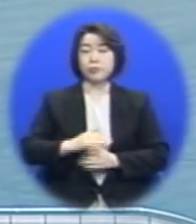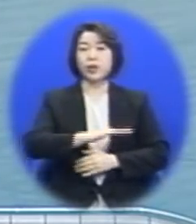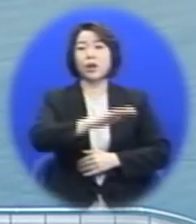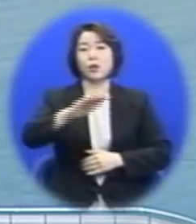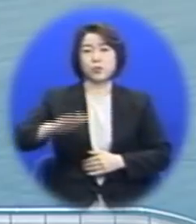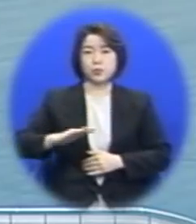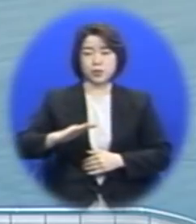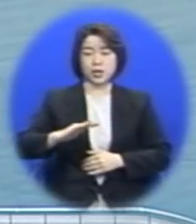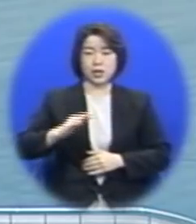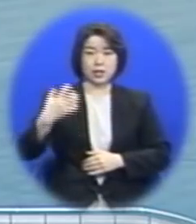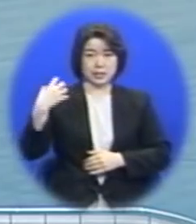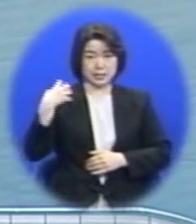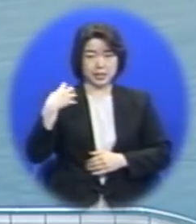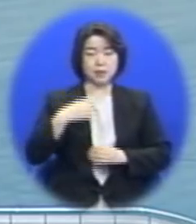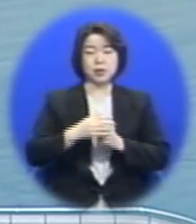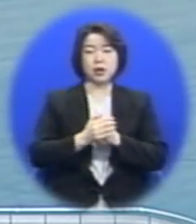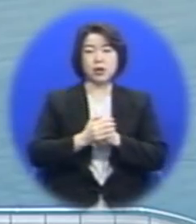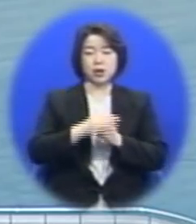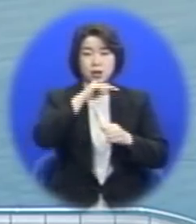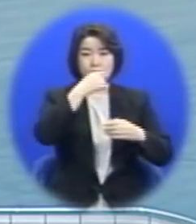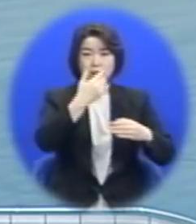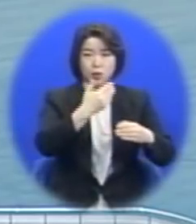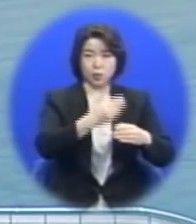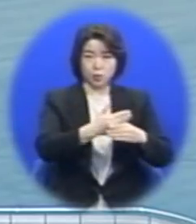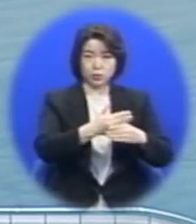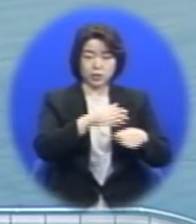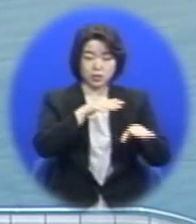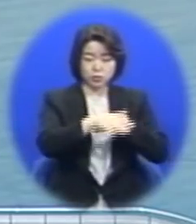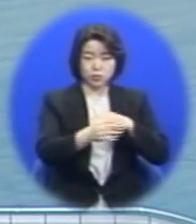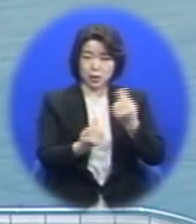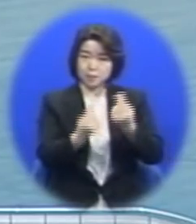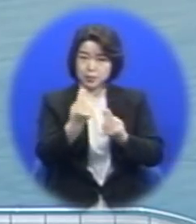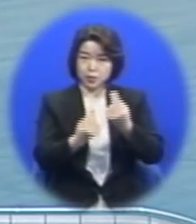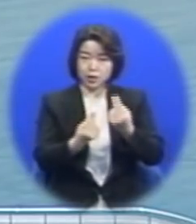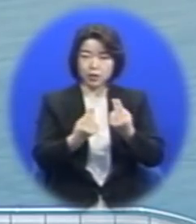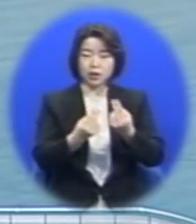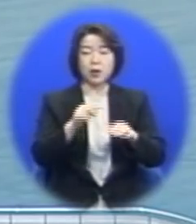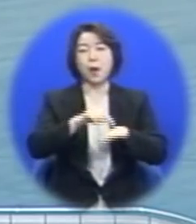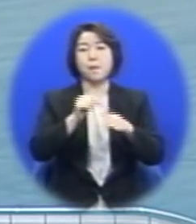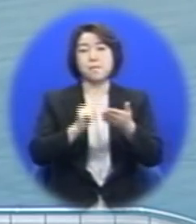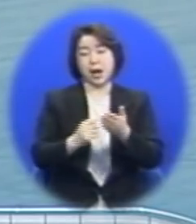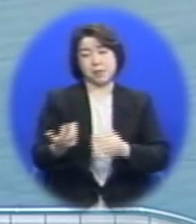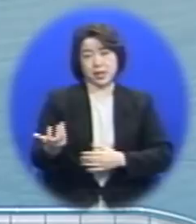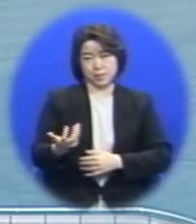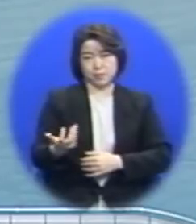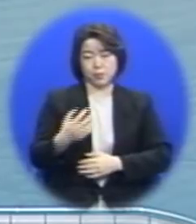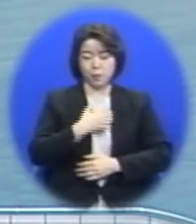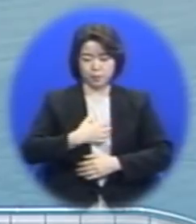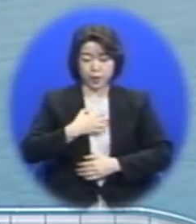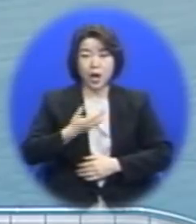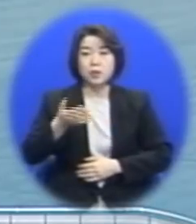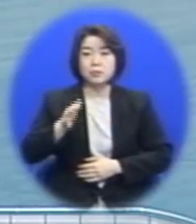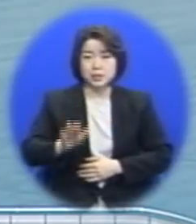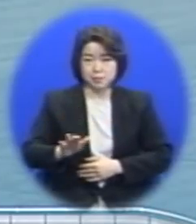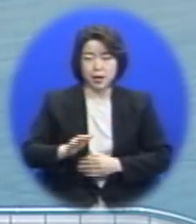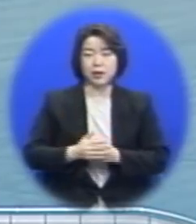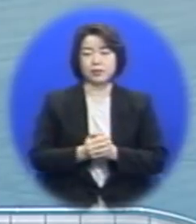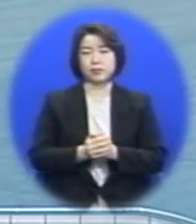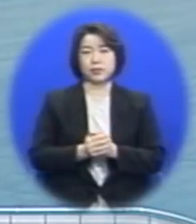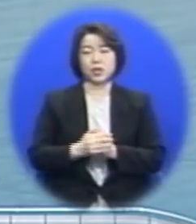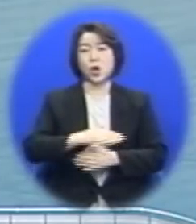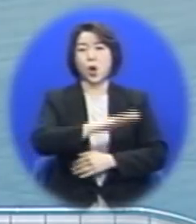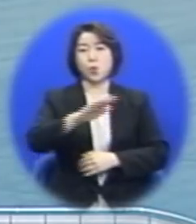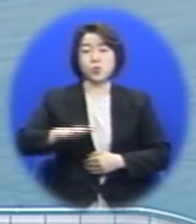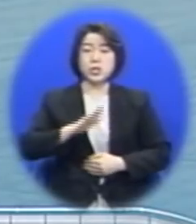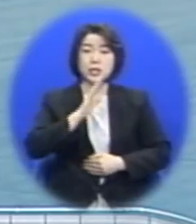우리의 사명을 공산주의에 비교하는 것이 너무 마음이 아프고 정말 괴롭지만,